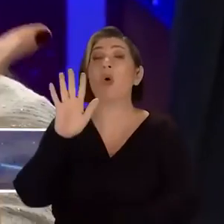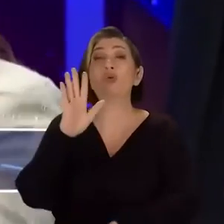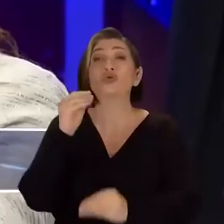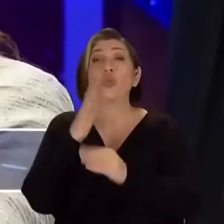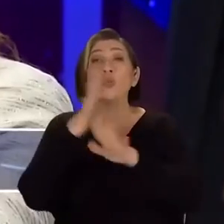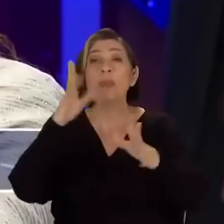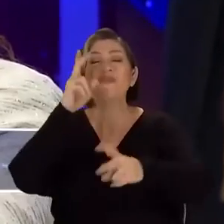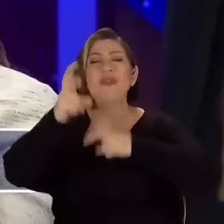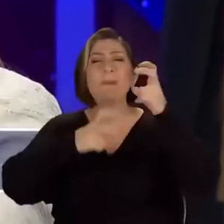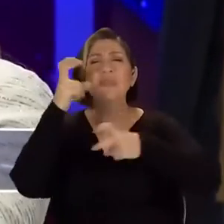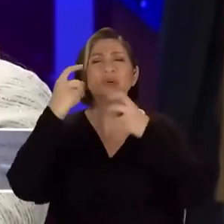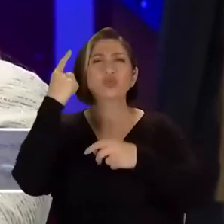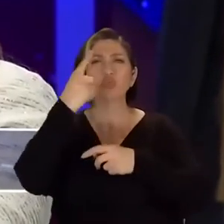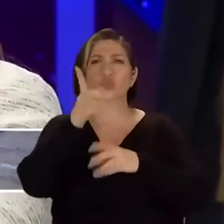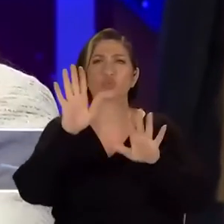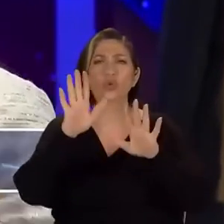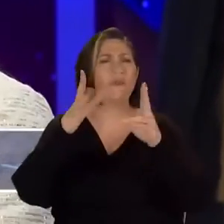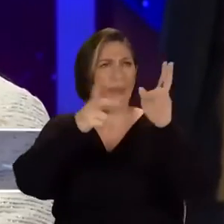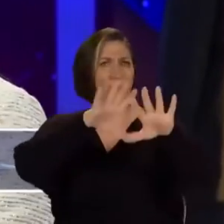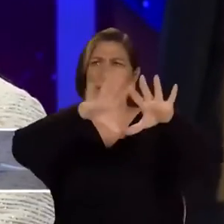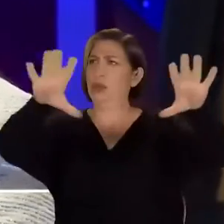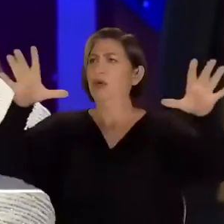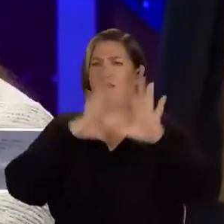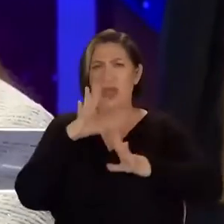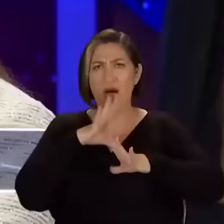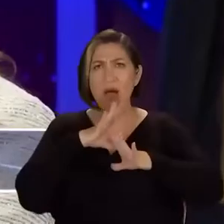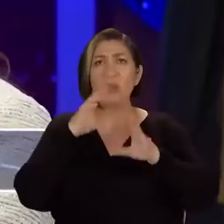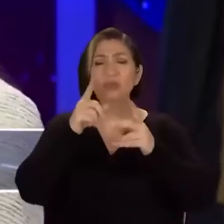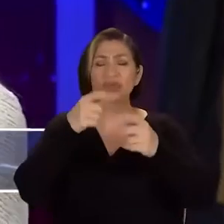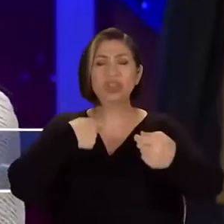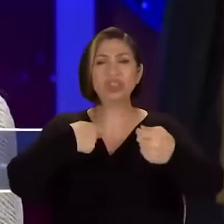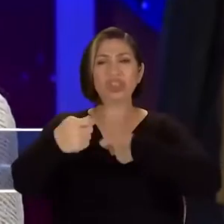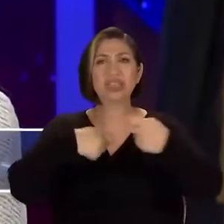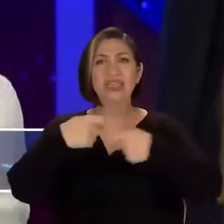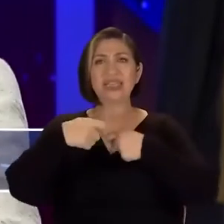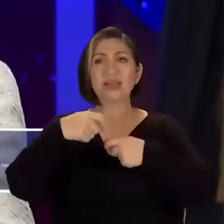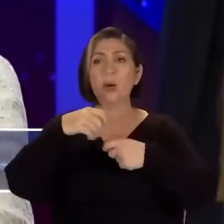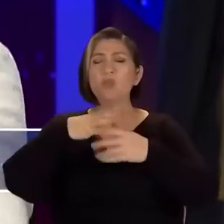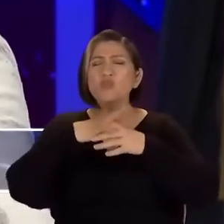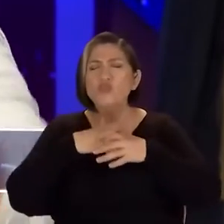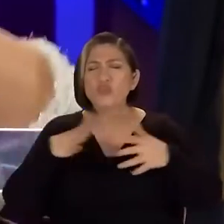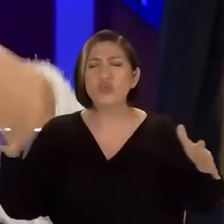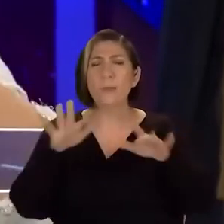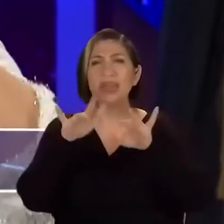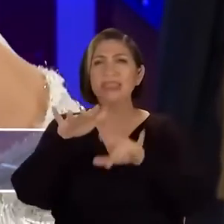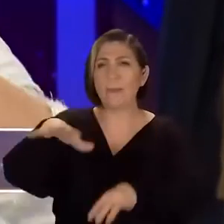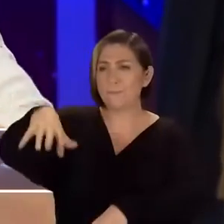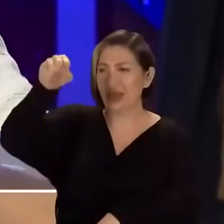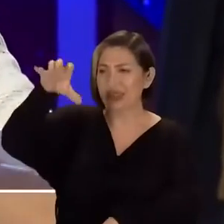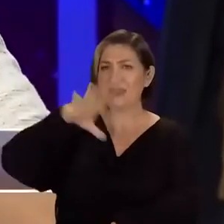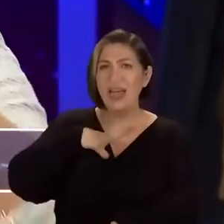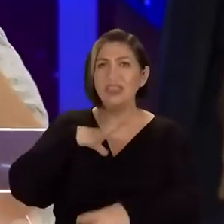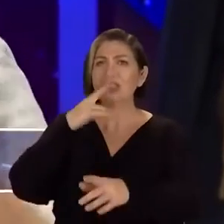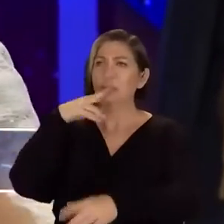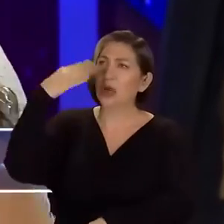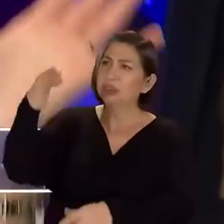büyük bir fabrika hayal edin. Fiziki bir fabrika. Bu fabrikada hani şirketlerin server odaları olur ya böyle, evet, camın arkasında ışıklar